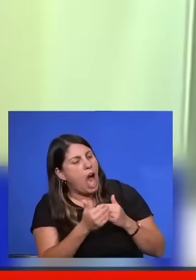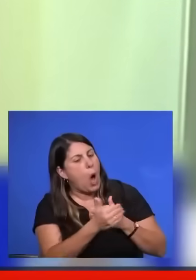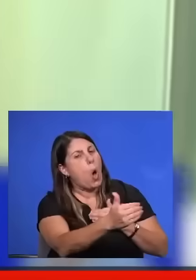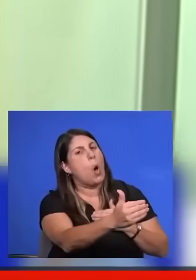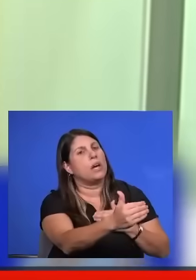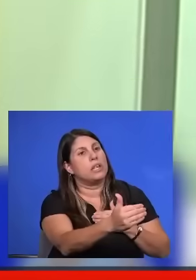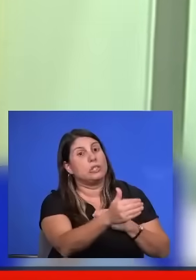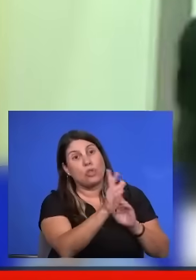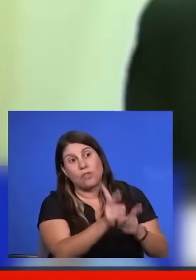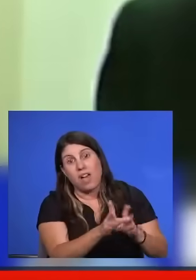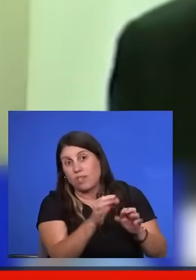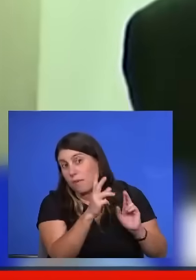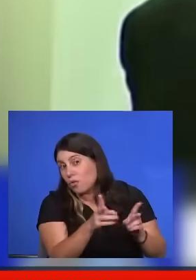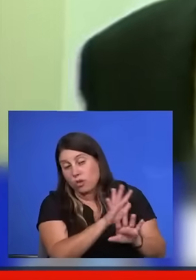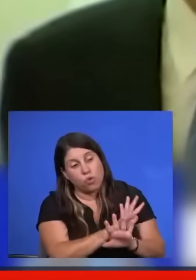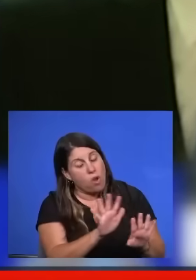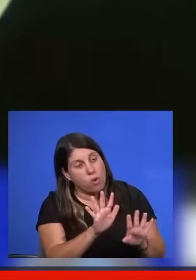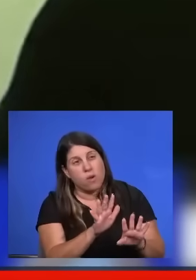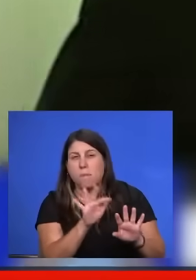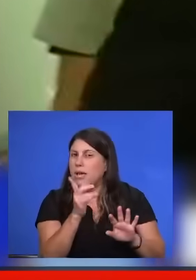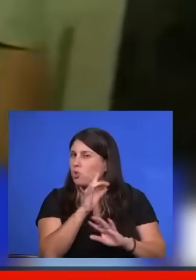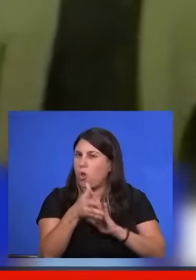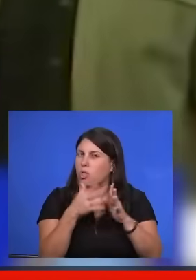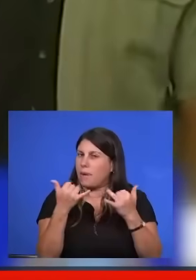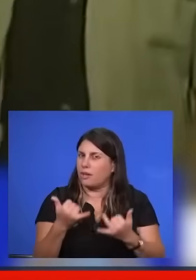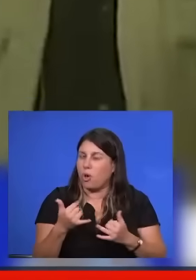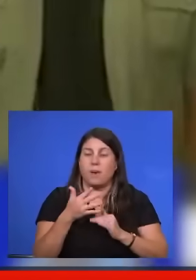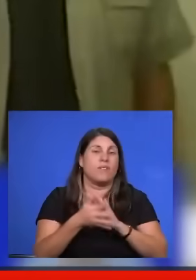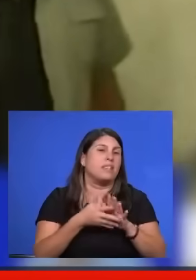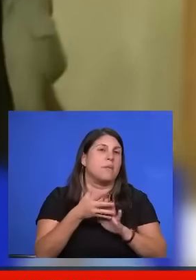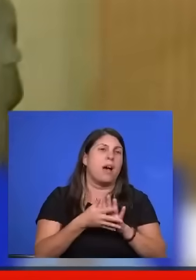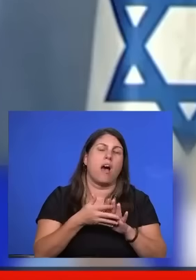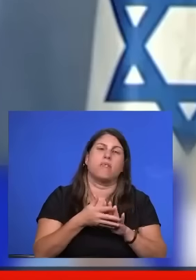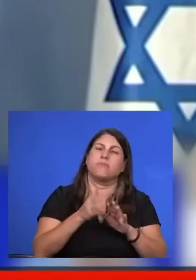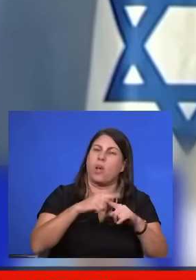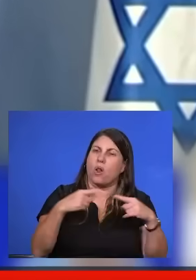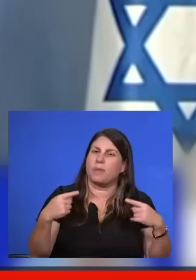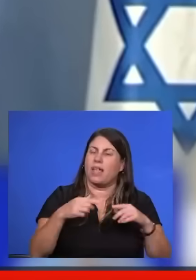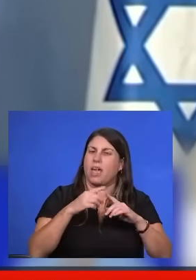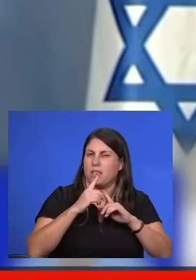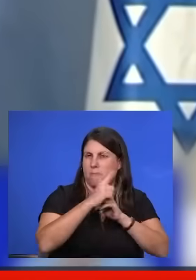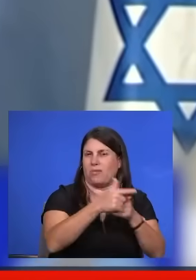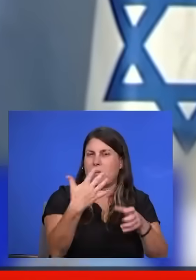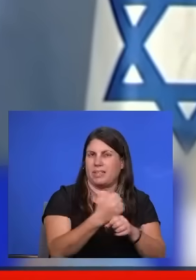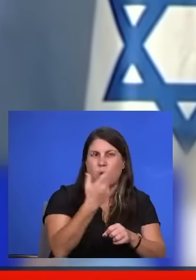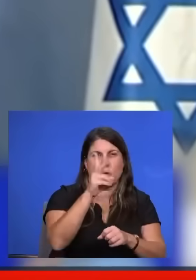בכלל. את מה שלא נאמר היום אבל נאמר בכל במבצעים שהצליחו קצת יותר. אני רוצה שתדעו.